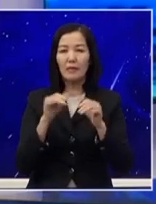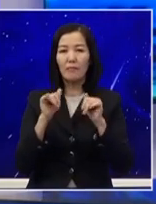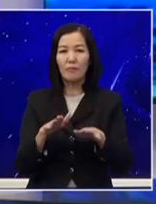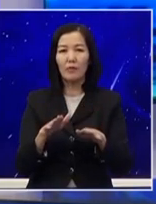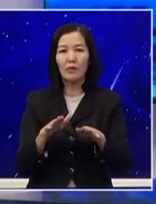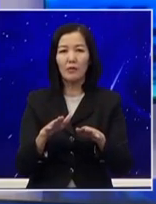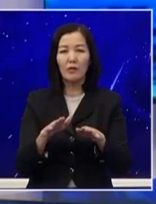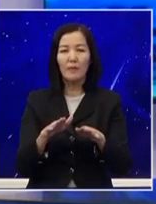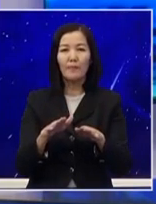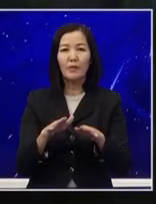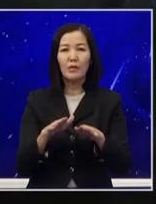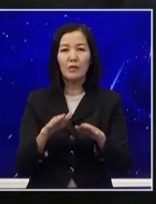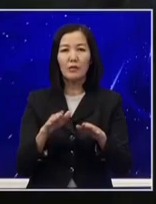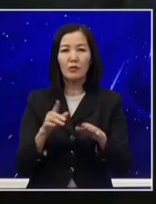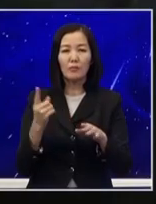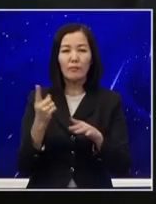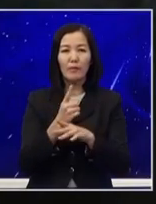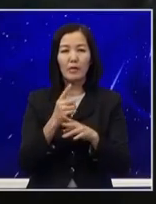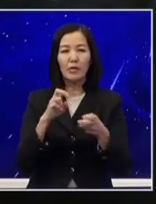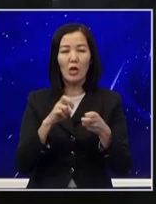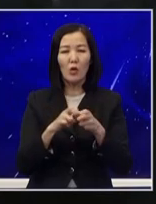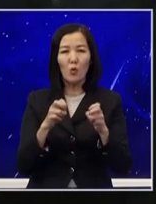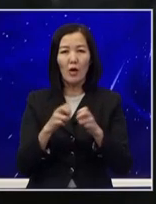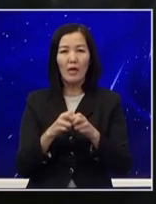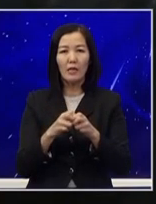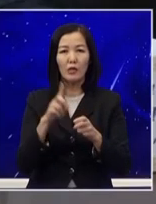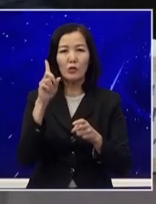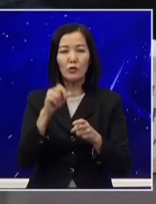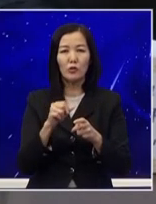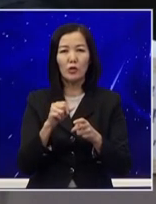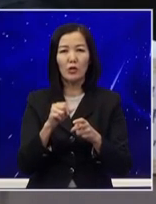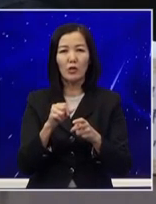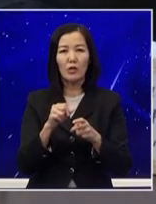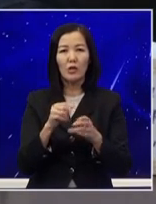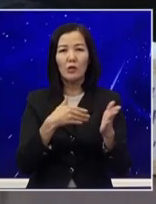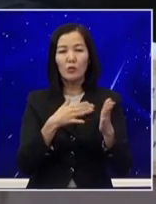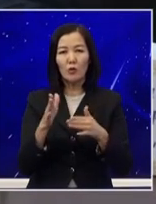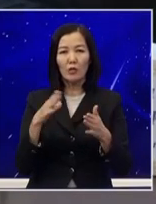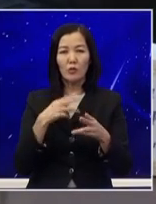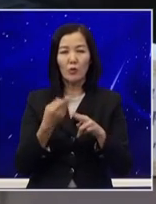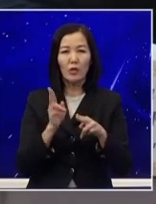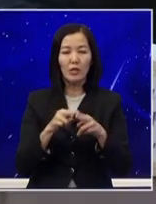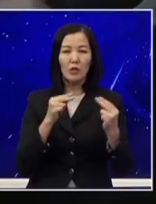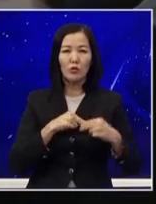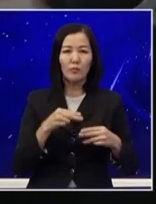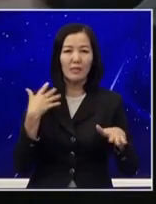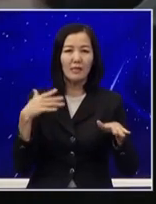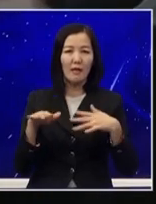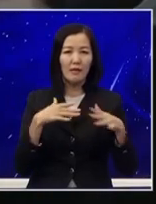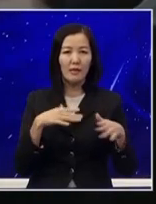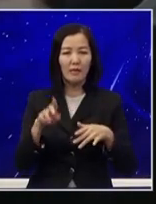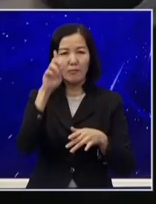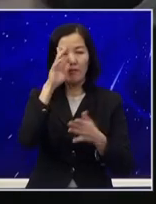сиыр құлымшақтанған бір мәселе оң шешім тапқан жүздеген шаруаны жоққа шығарады. Сондықтан жұмысына